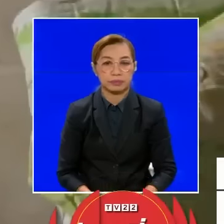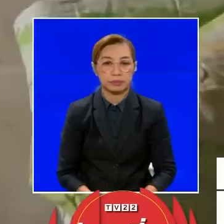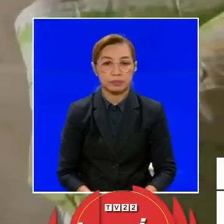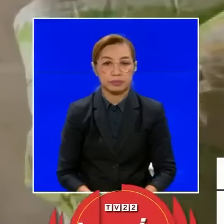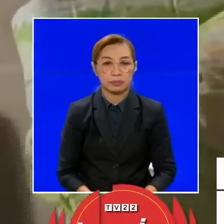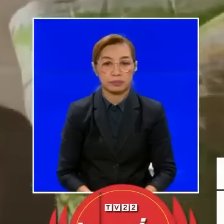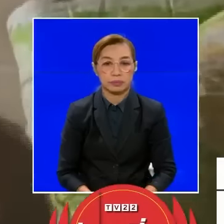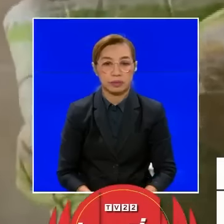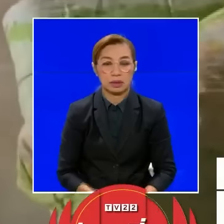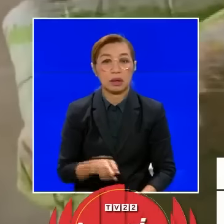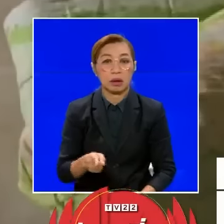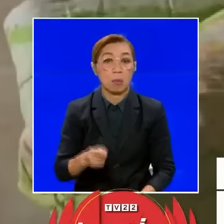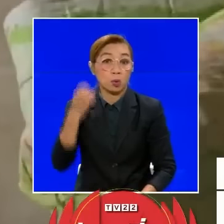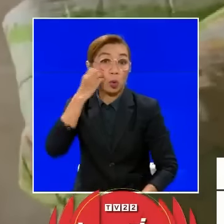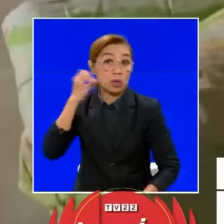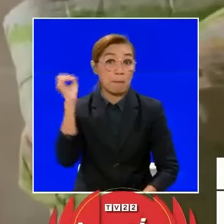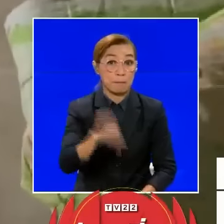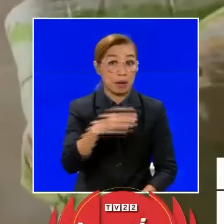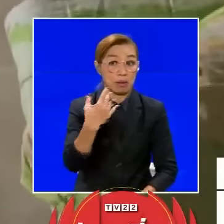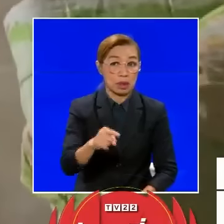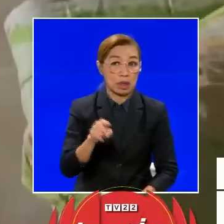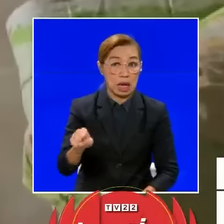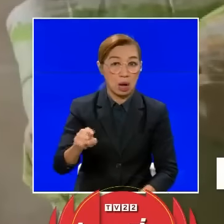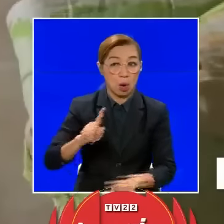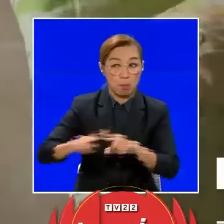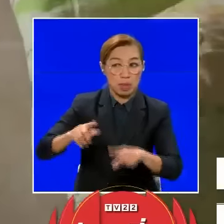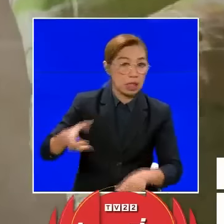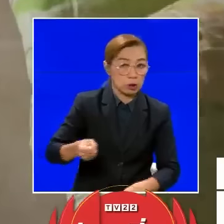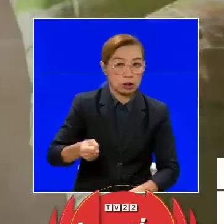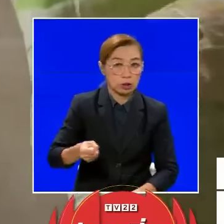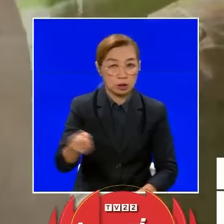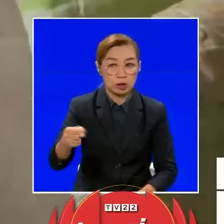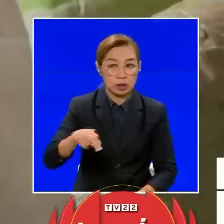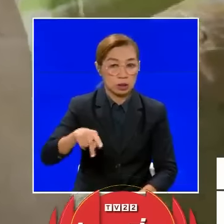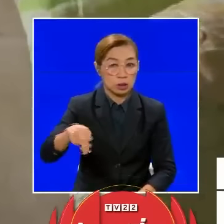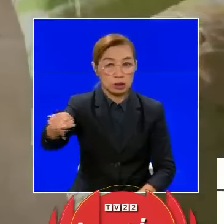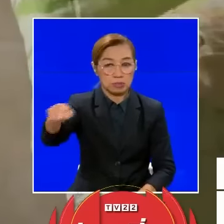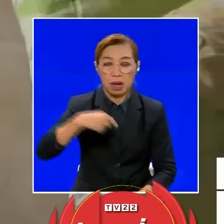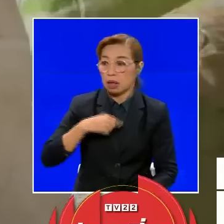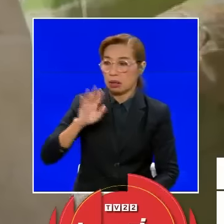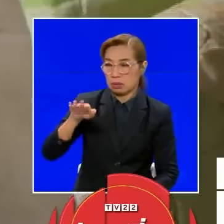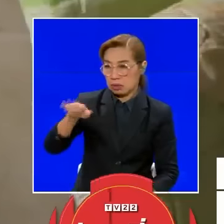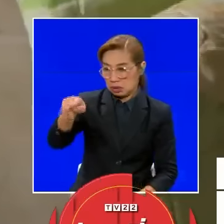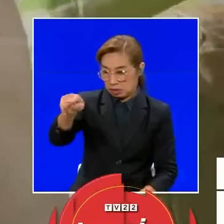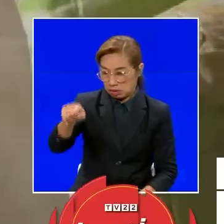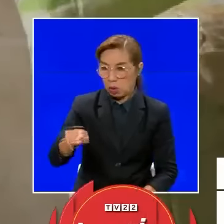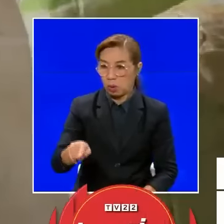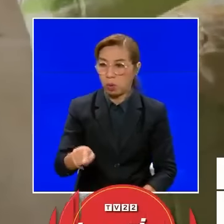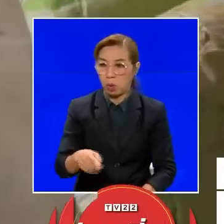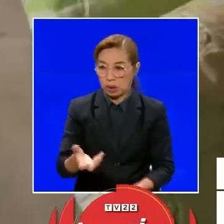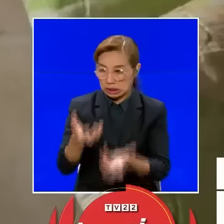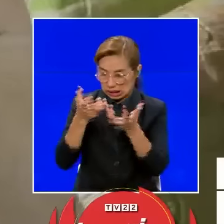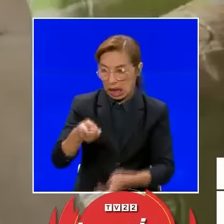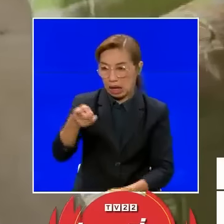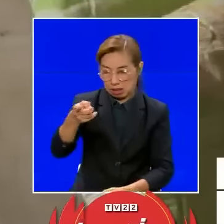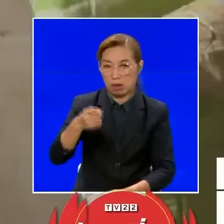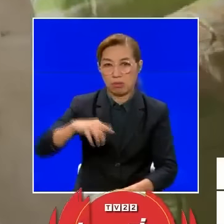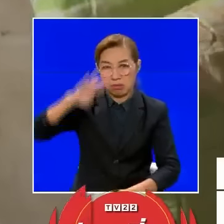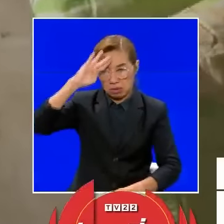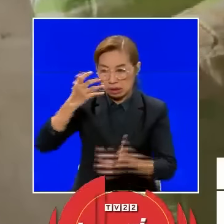เขาพัดสองสามปุ๊บเขาก็เดินออกไปเขาถือมีดหนึ่งมีคนท่าว่าใบอ่ะหนักแล้วนะใบอ่ะพอพูดกับผู้ใหญ่อ่ะแล้วพอถามจริงๆไปพัดทำ